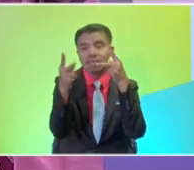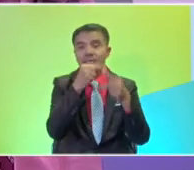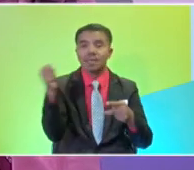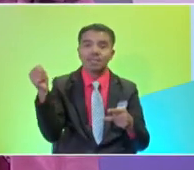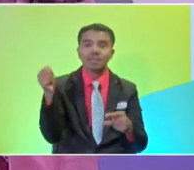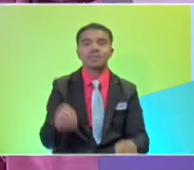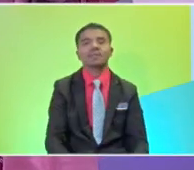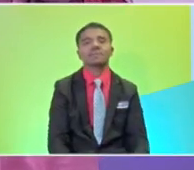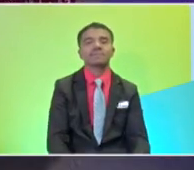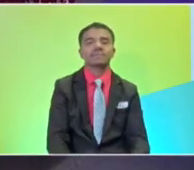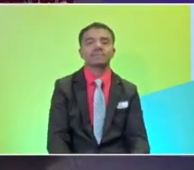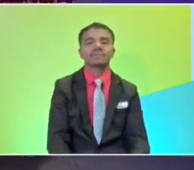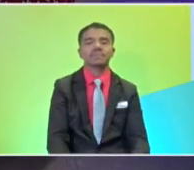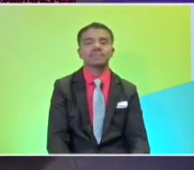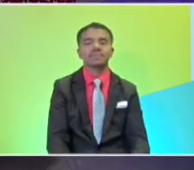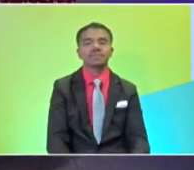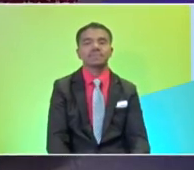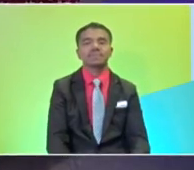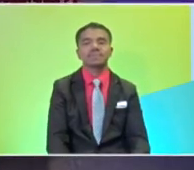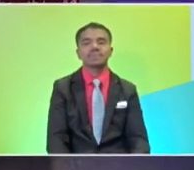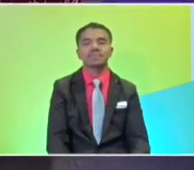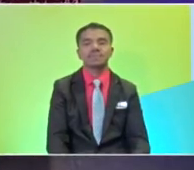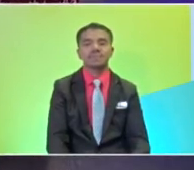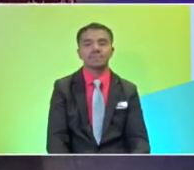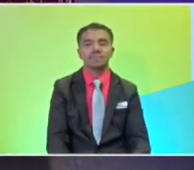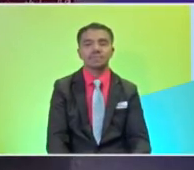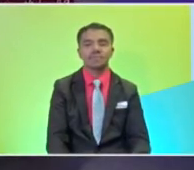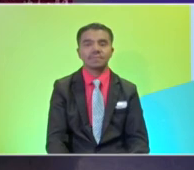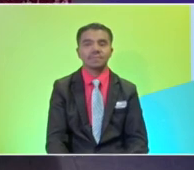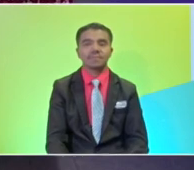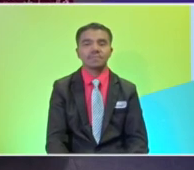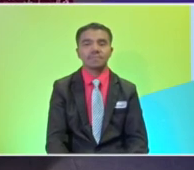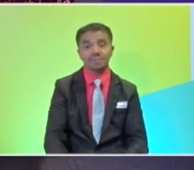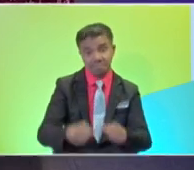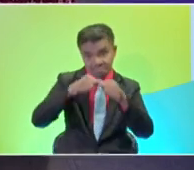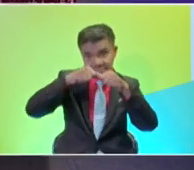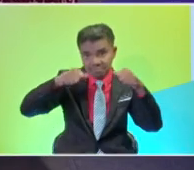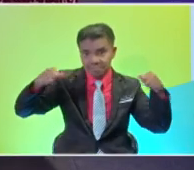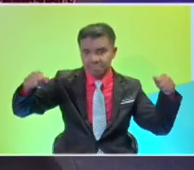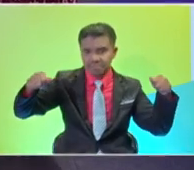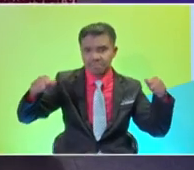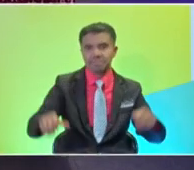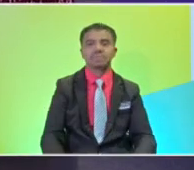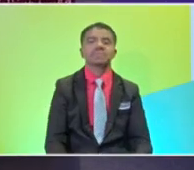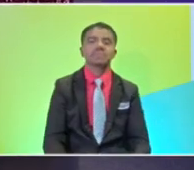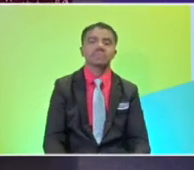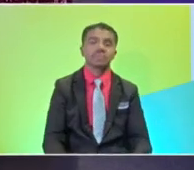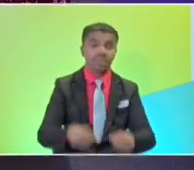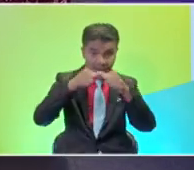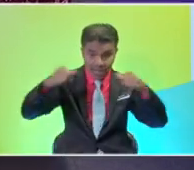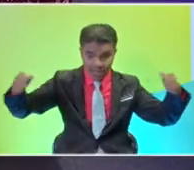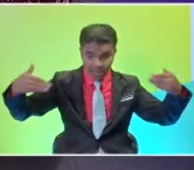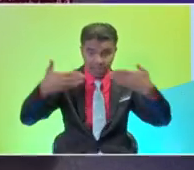at-tarkib frasa kata aljumal ayat aljumal almutarabitah ayat yang bers